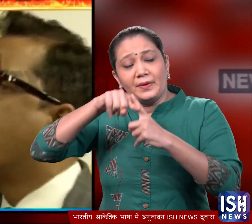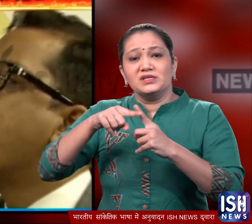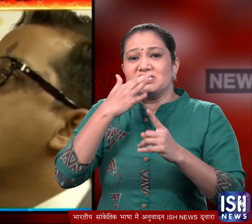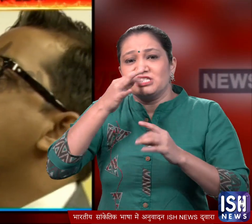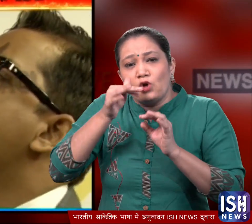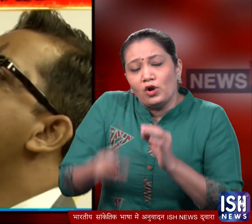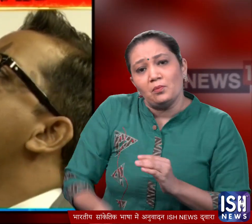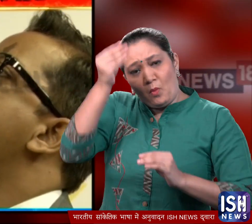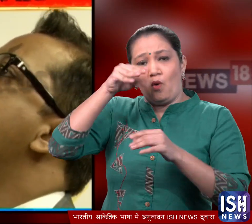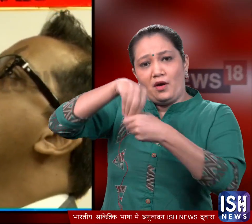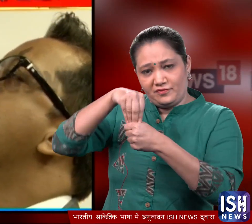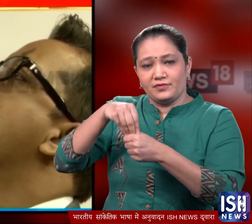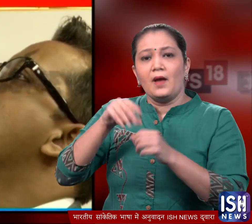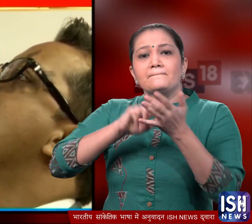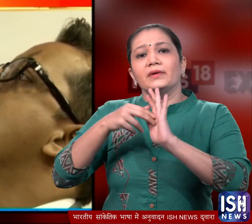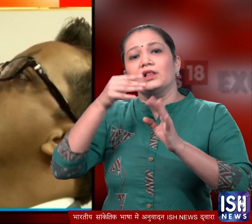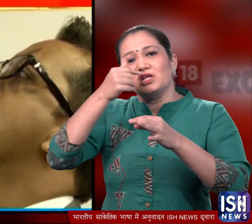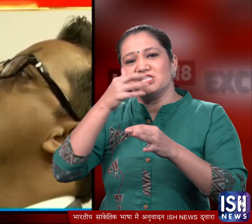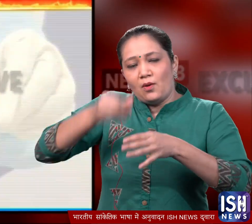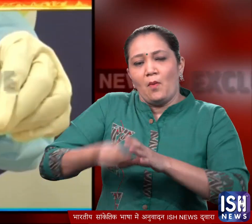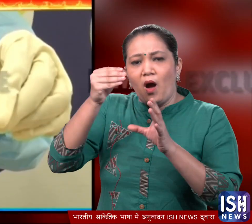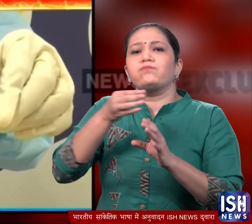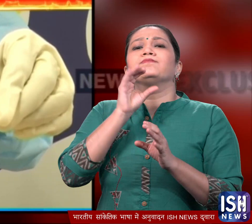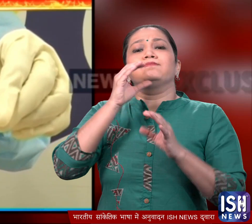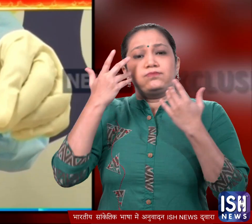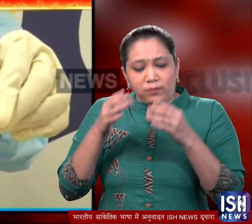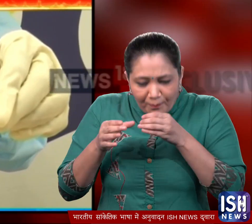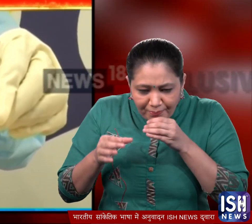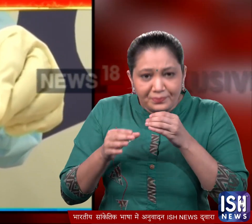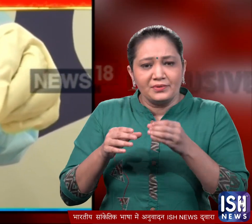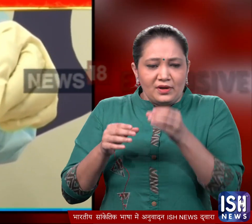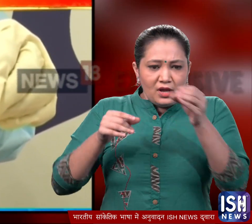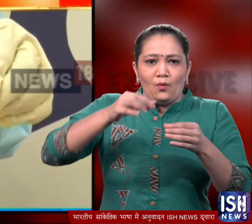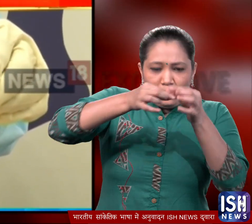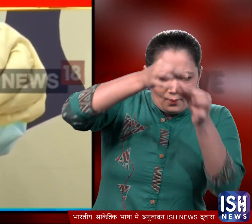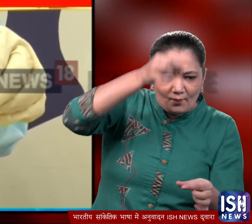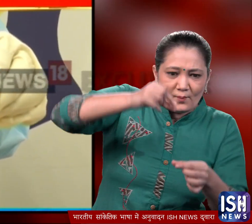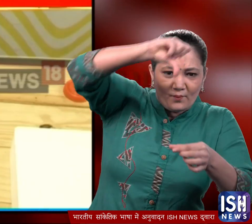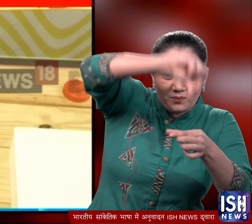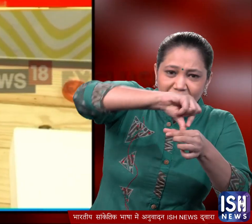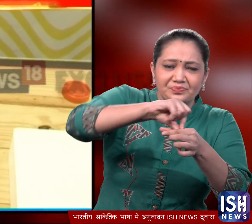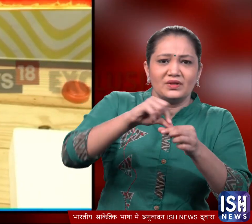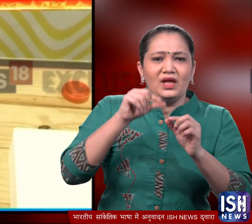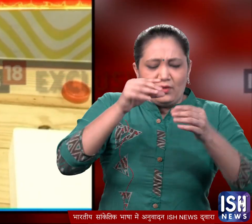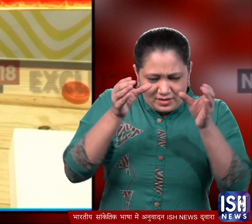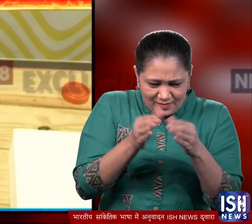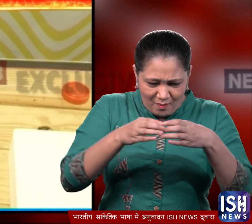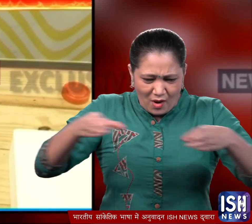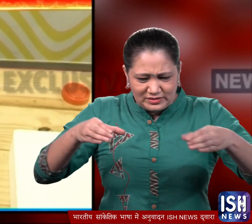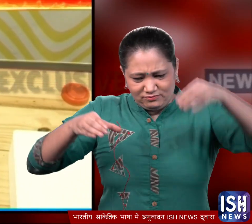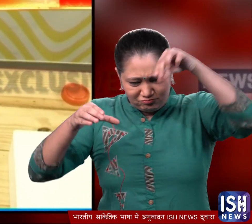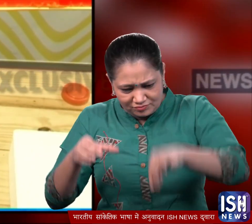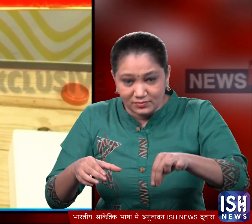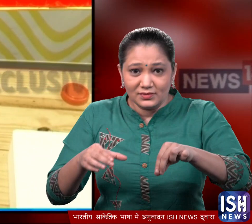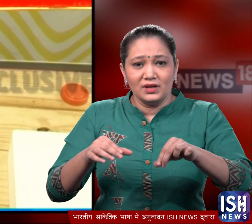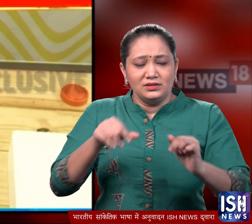ही है बल्कि उसमें सोडियम क्लोराइड ज्यादा होता है, यानी नमक। गार्गल करने के बाद लिया गया सैंपल एक ट्यूब में डाला जाता है, जिसे एक छोटी सी मशीन में डाल